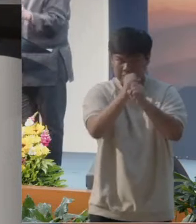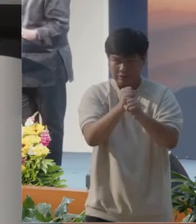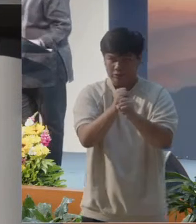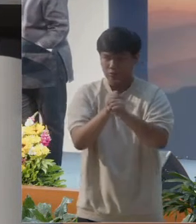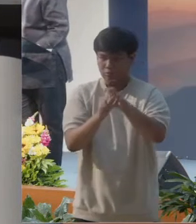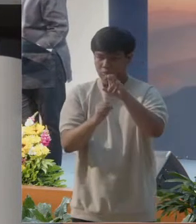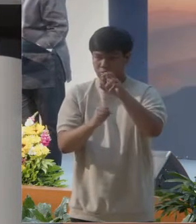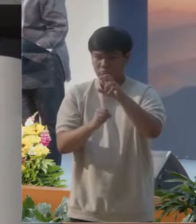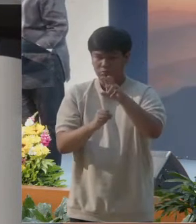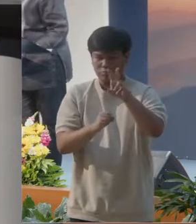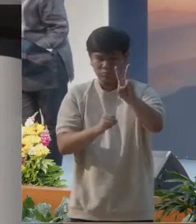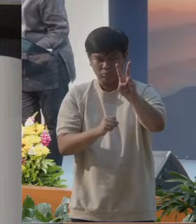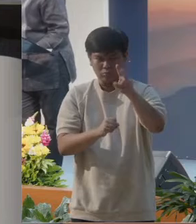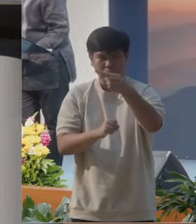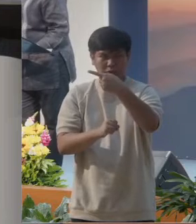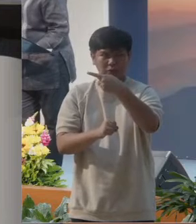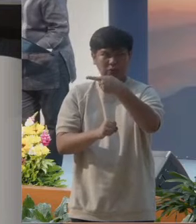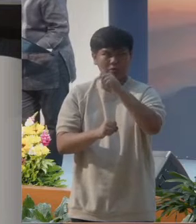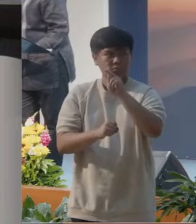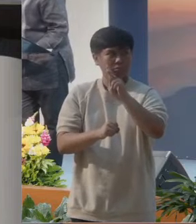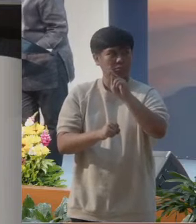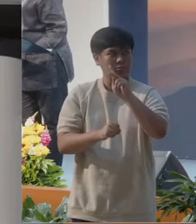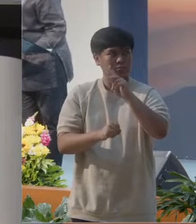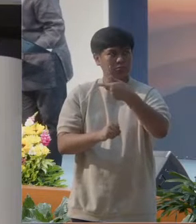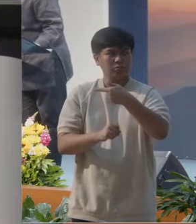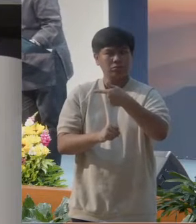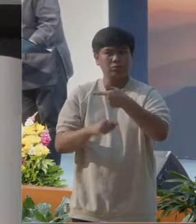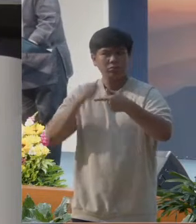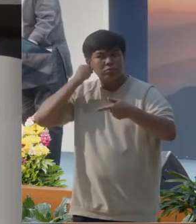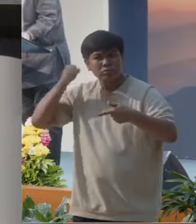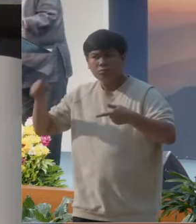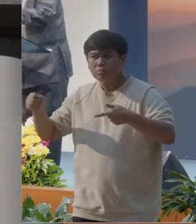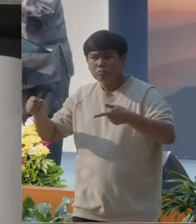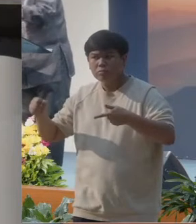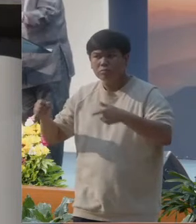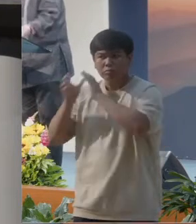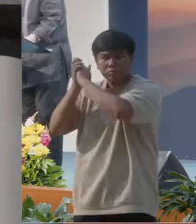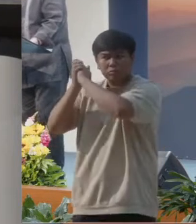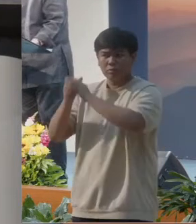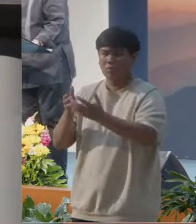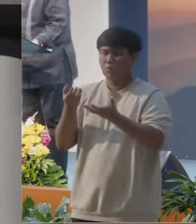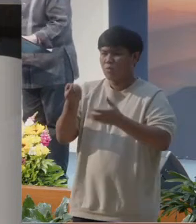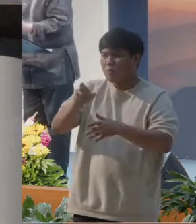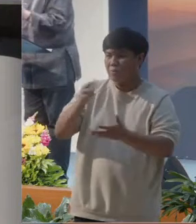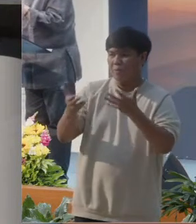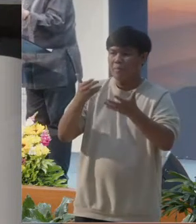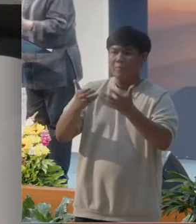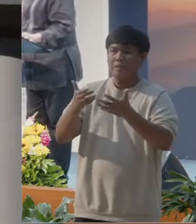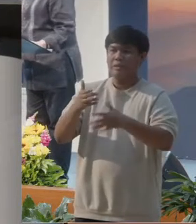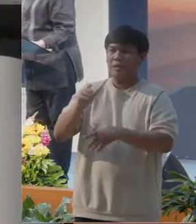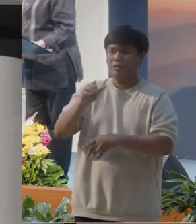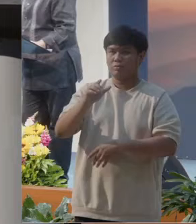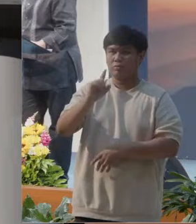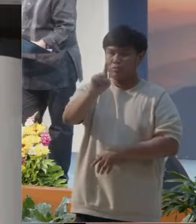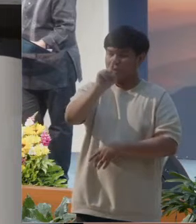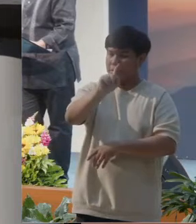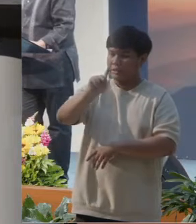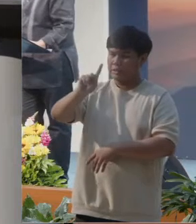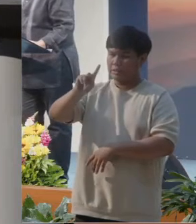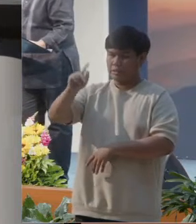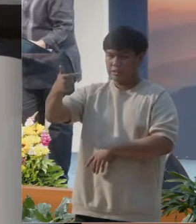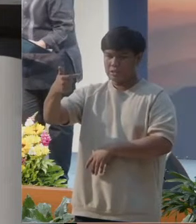2 kilong pilak. At mayroon pong humigit kumulang lang na 1